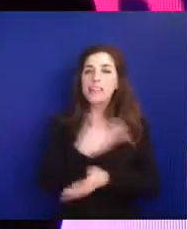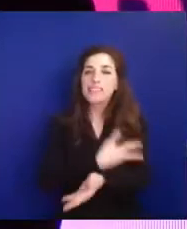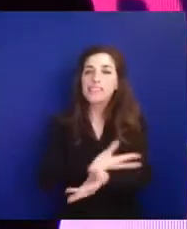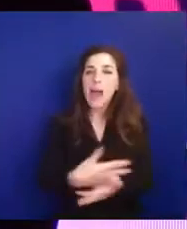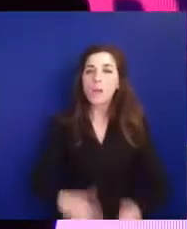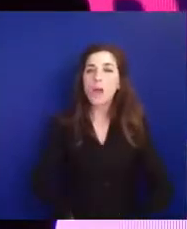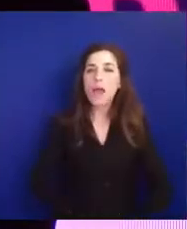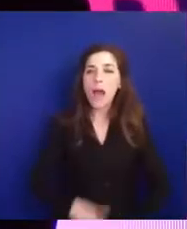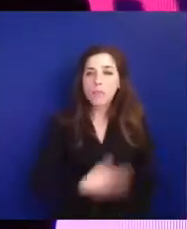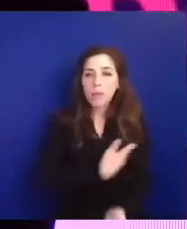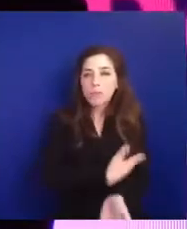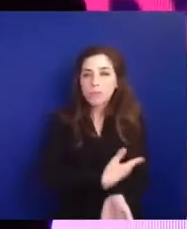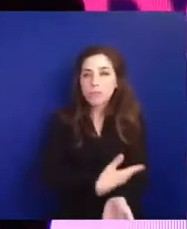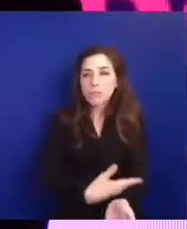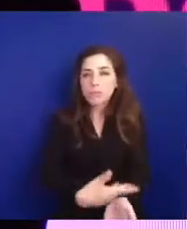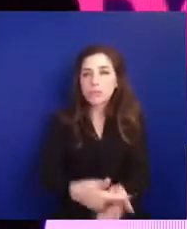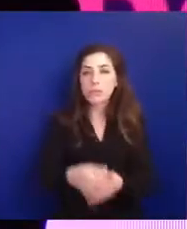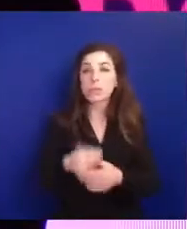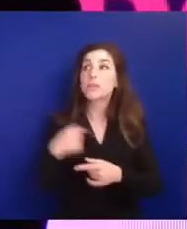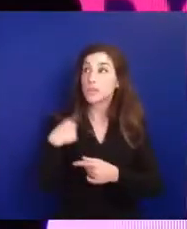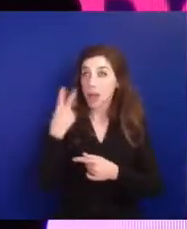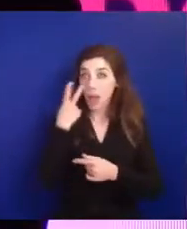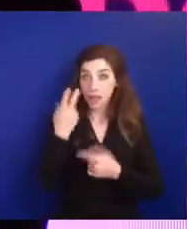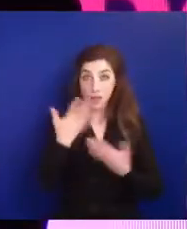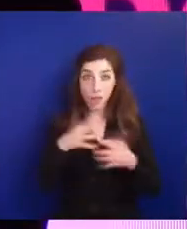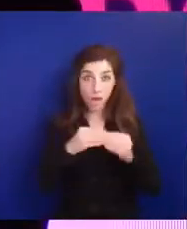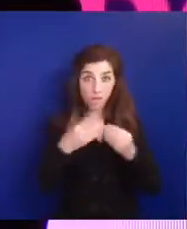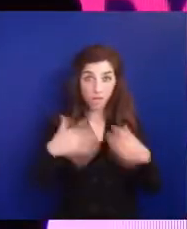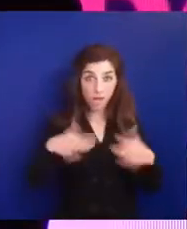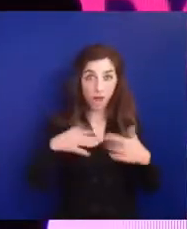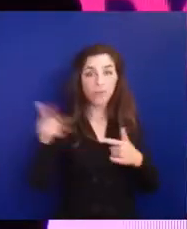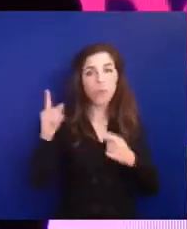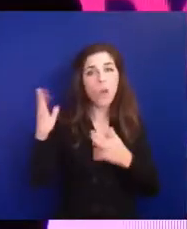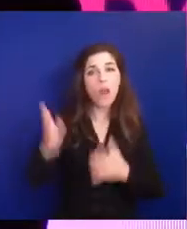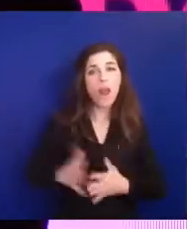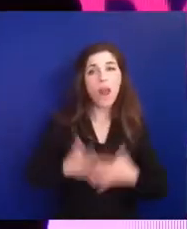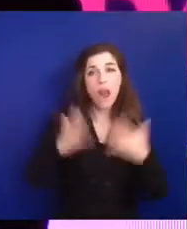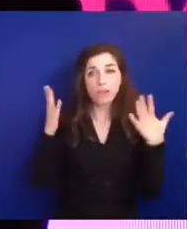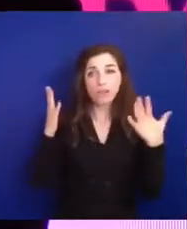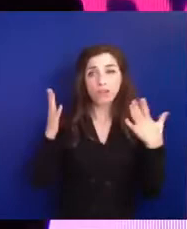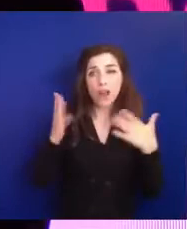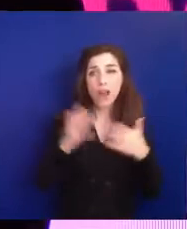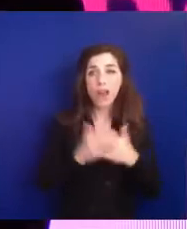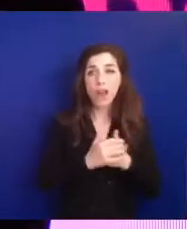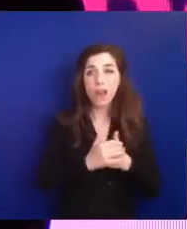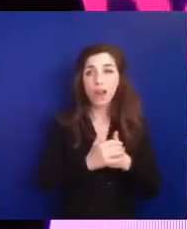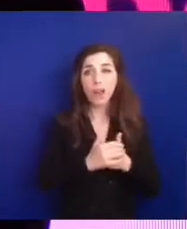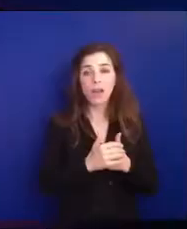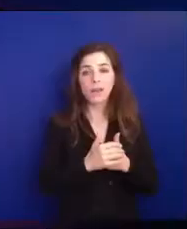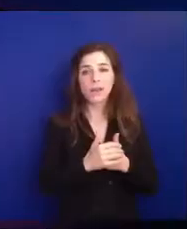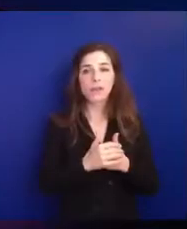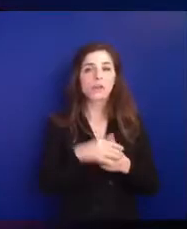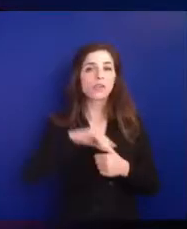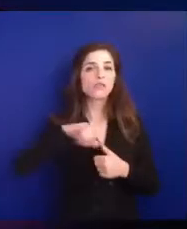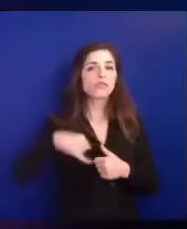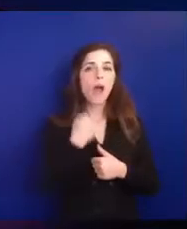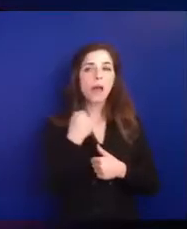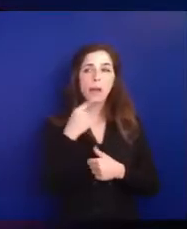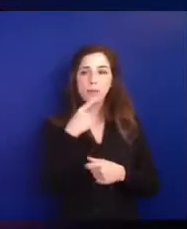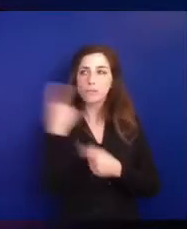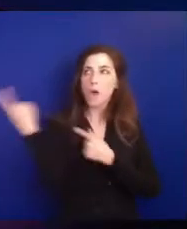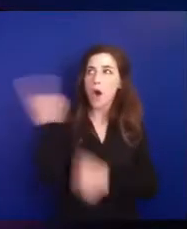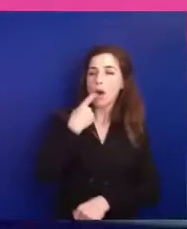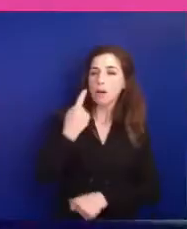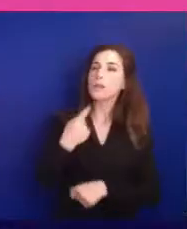ora che ti ho fatto questo lasciami andare a quel punto jack mi ordinò di andare nell'altra stanza con